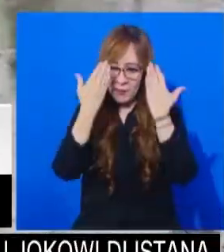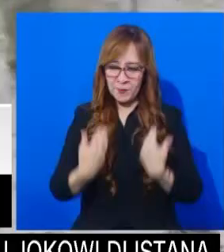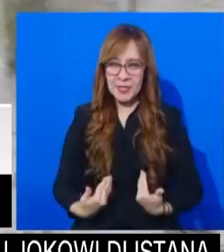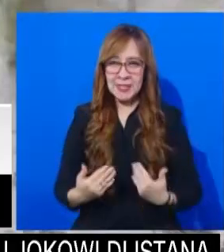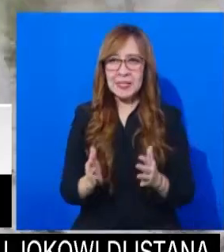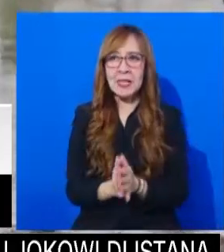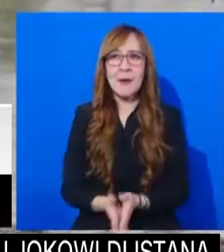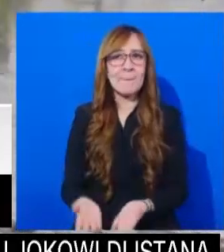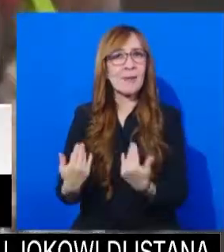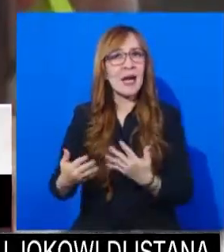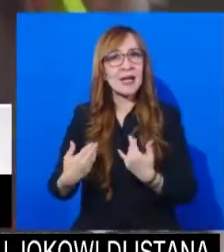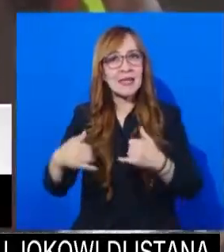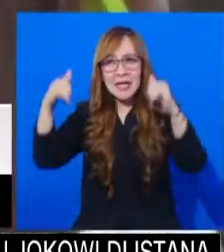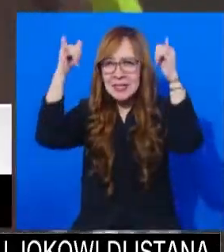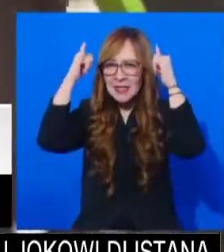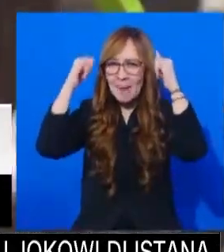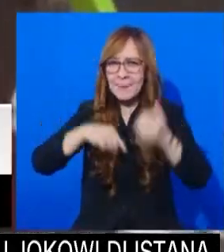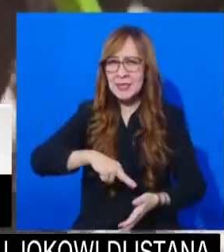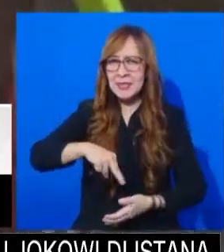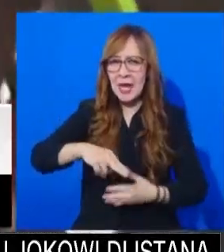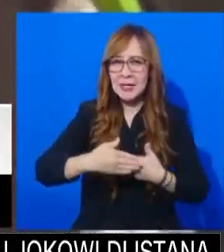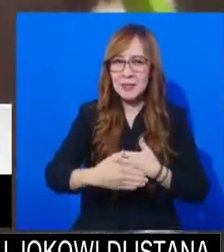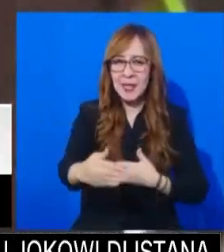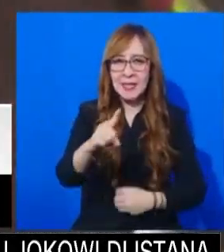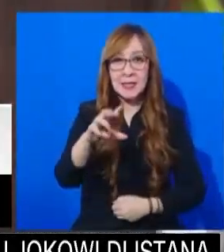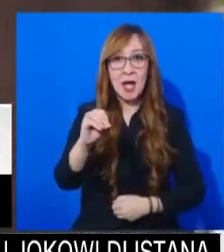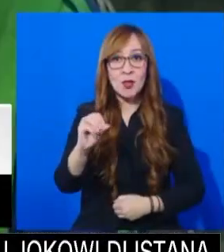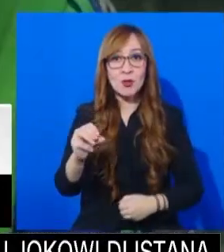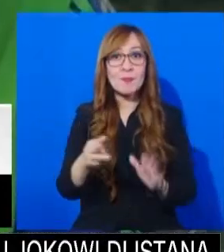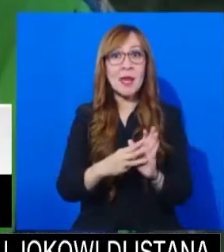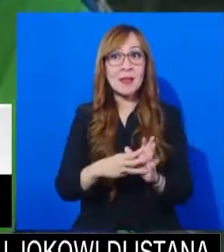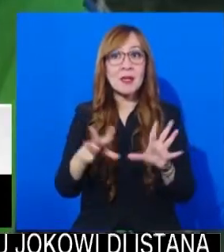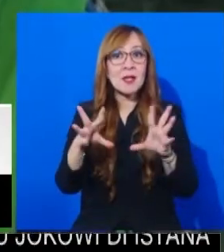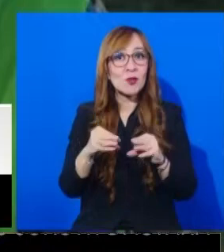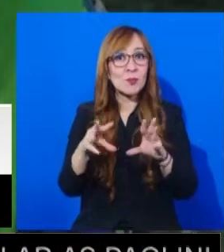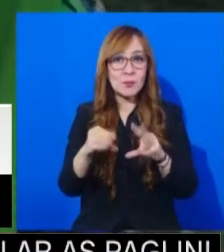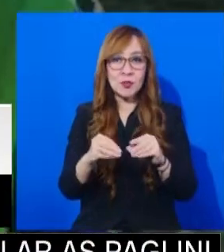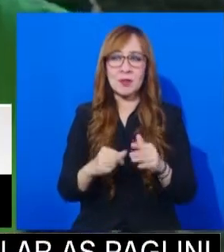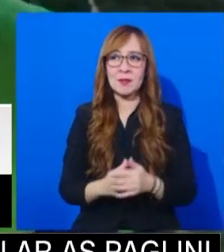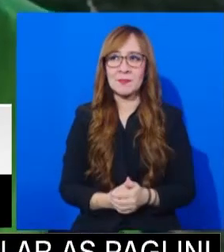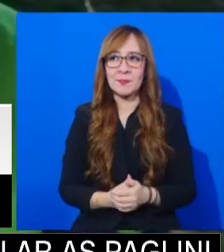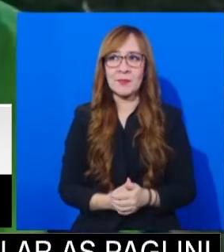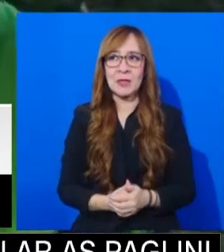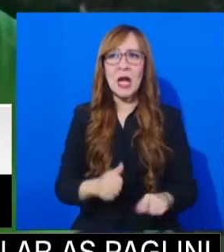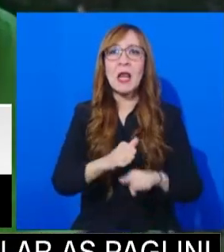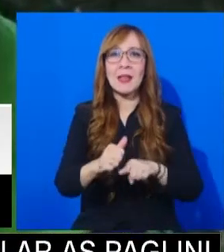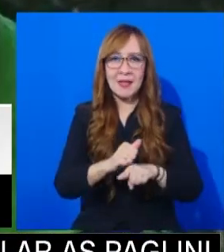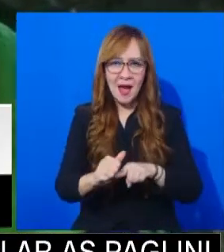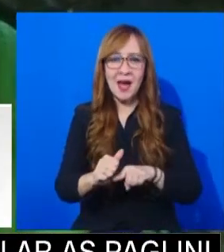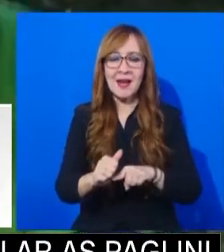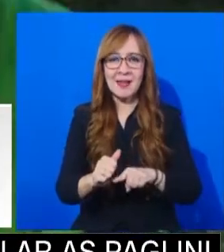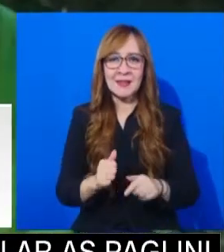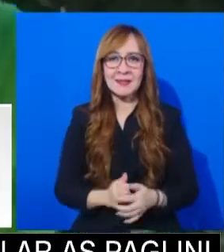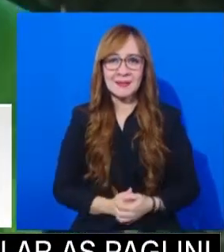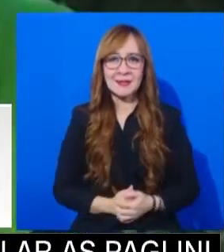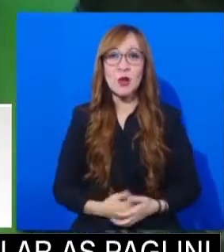mengajak sapi jalan di lintasan lumpur sepanjang 100 meter. Ya, latihan ngorok, Pak. Fisik,